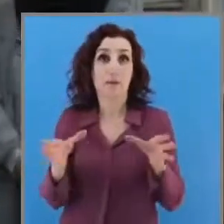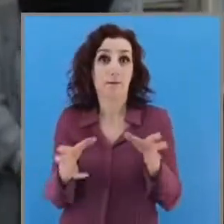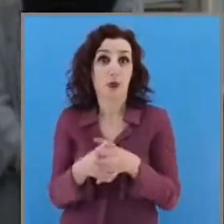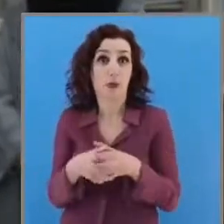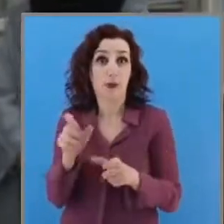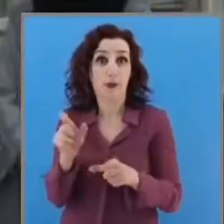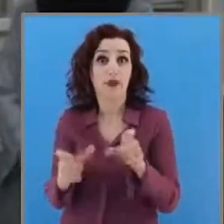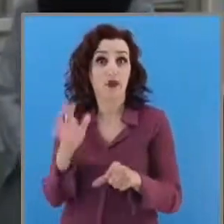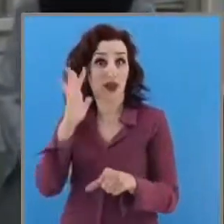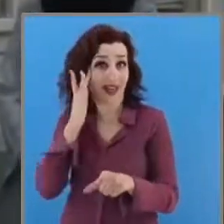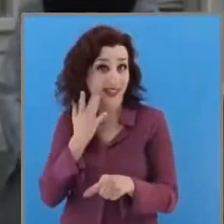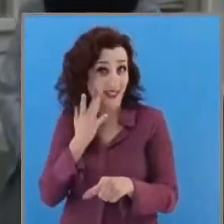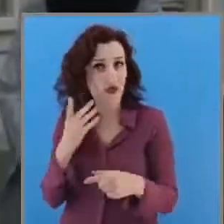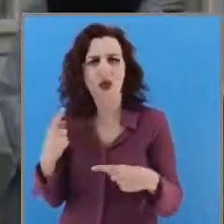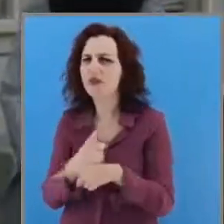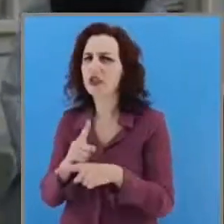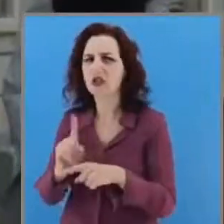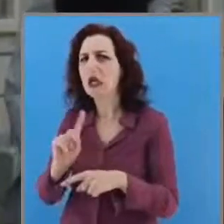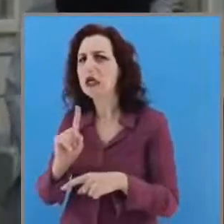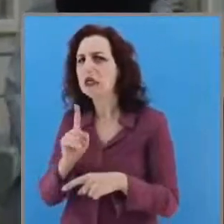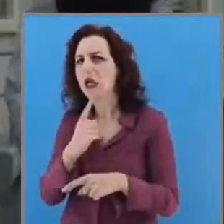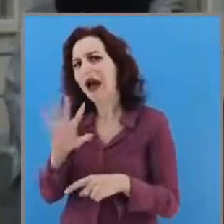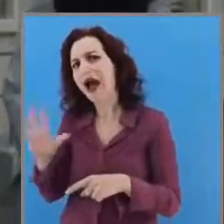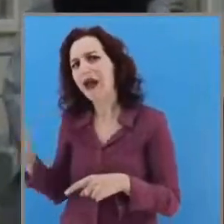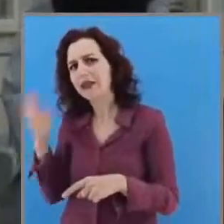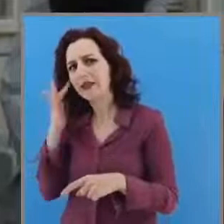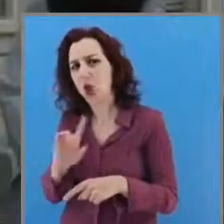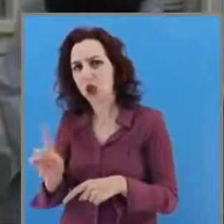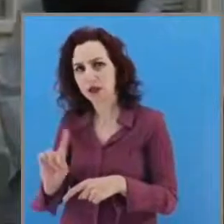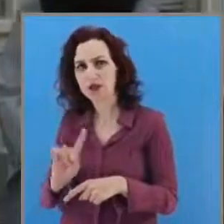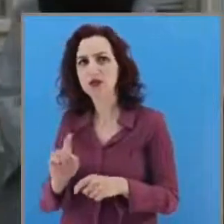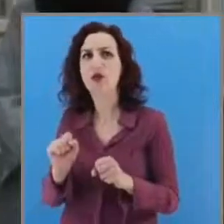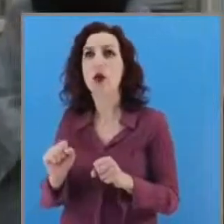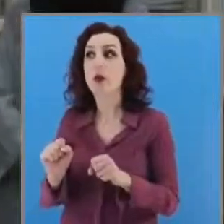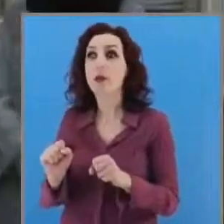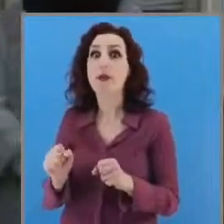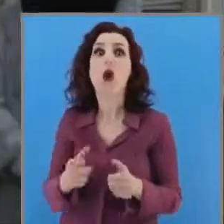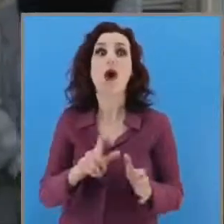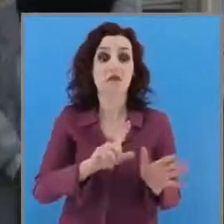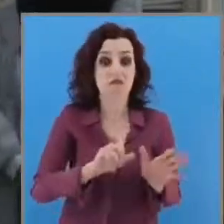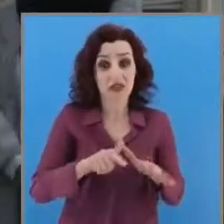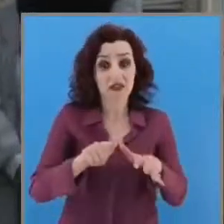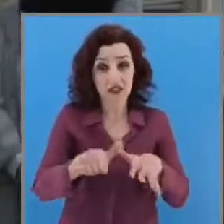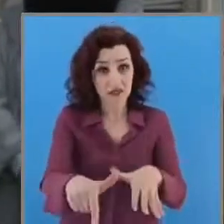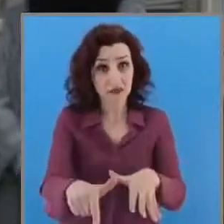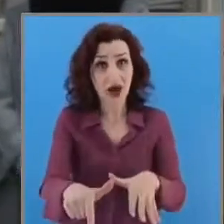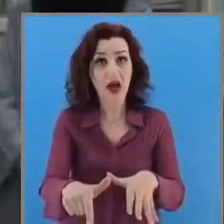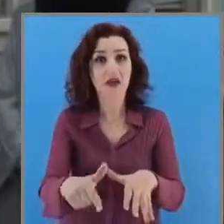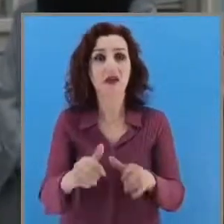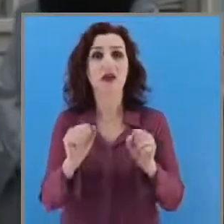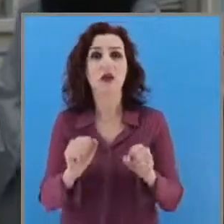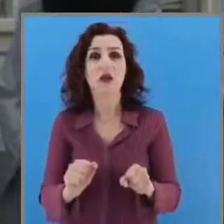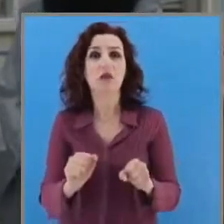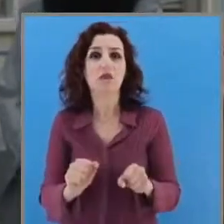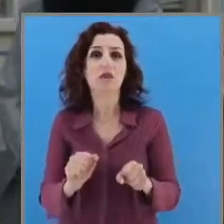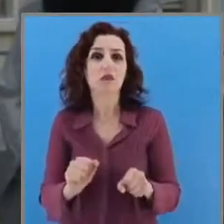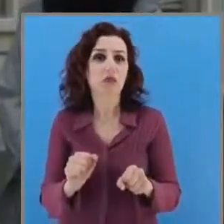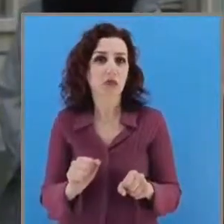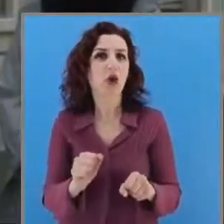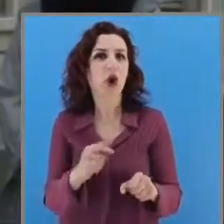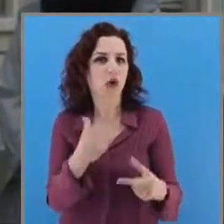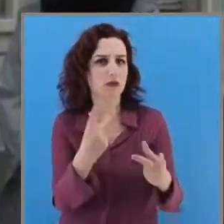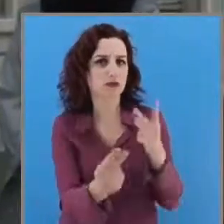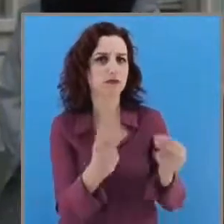ben sperare che in qualche settimana potremo coprire quel target di popolazione molto